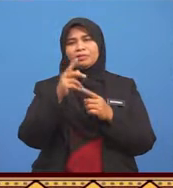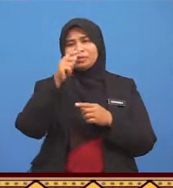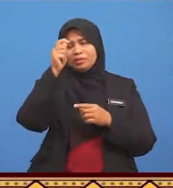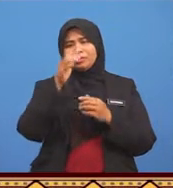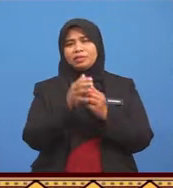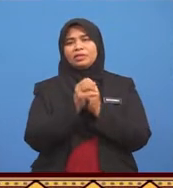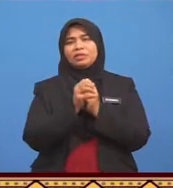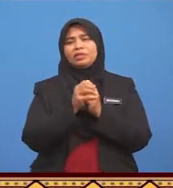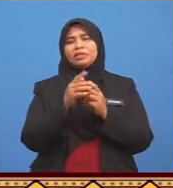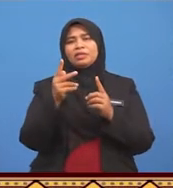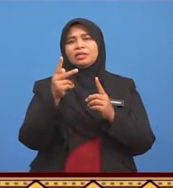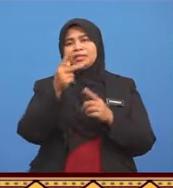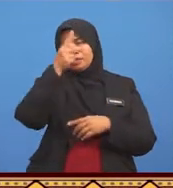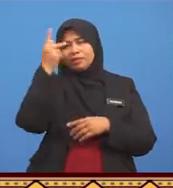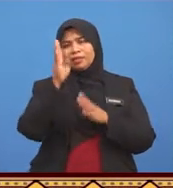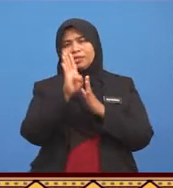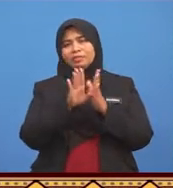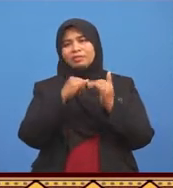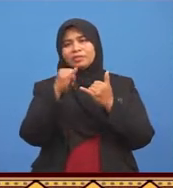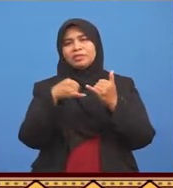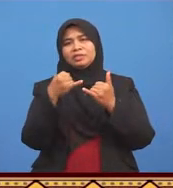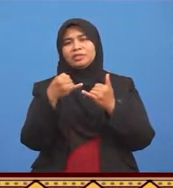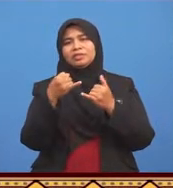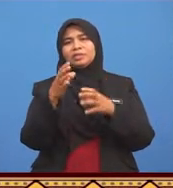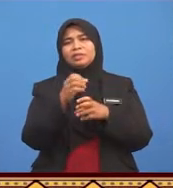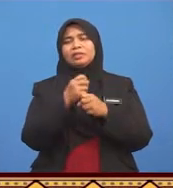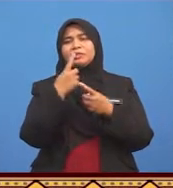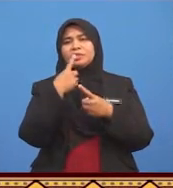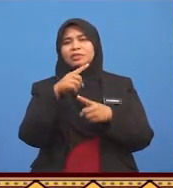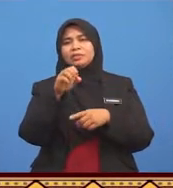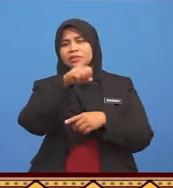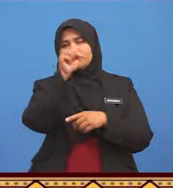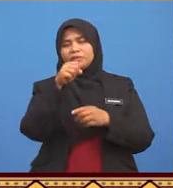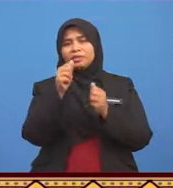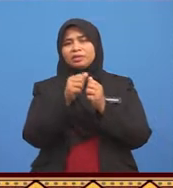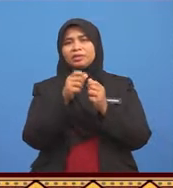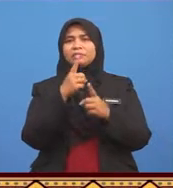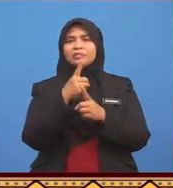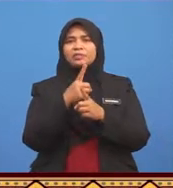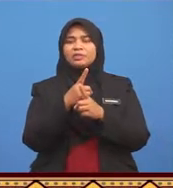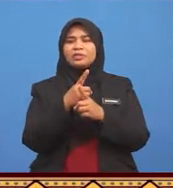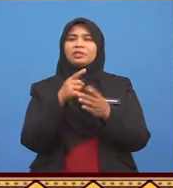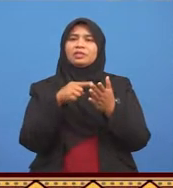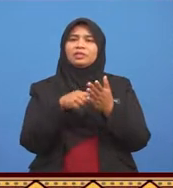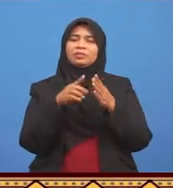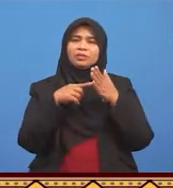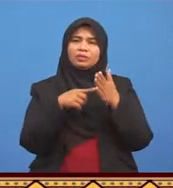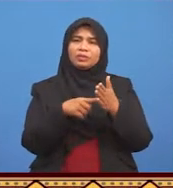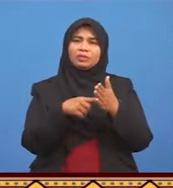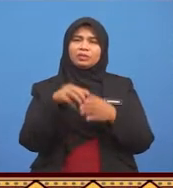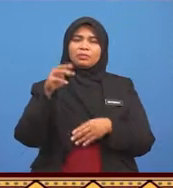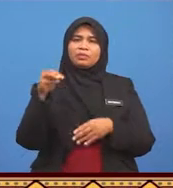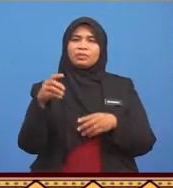tahniah murid-murid kerana berjaya menjawab soalan yang diberi dengan betul. Ini menunjukkan murid-murid